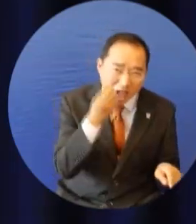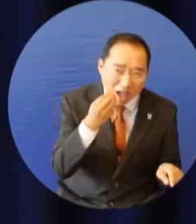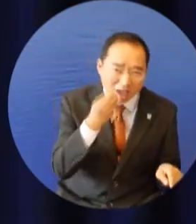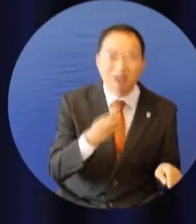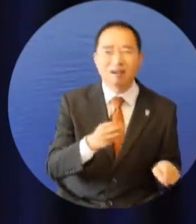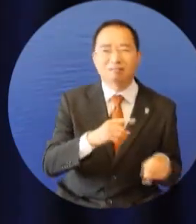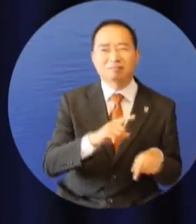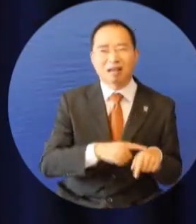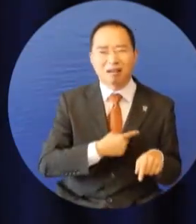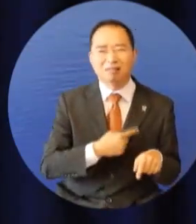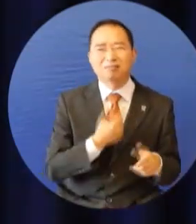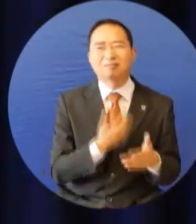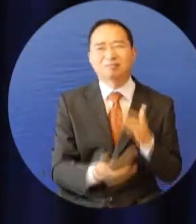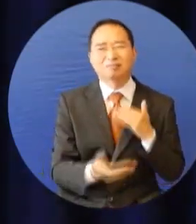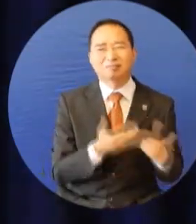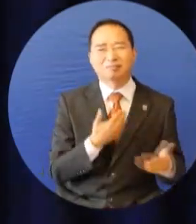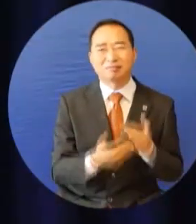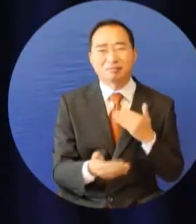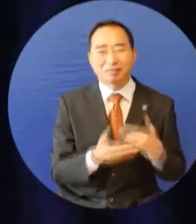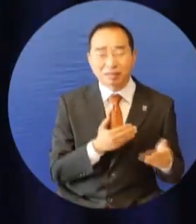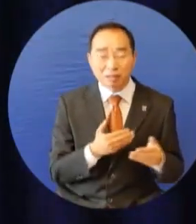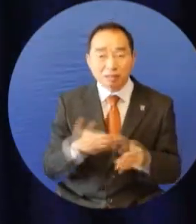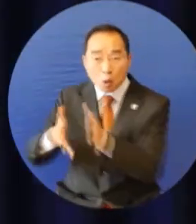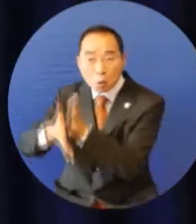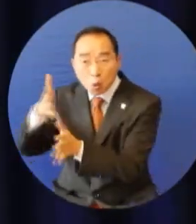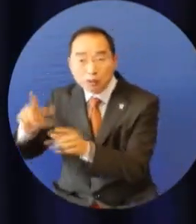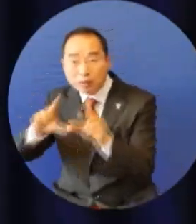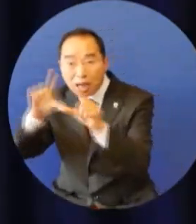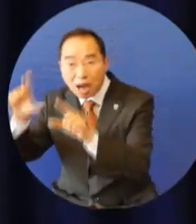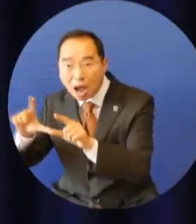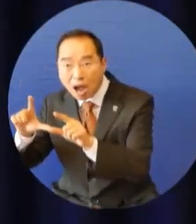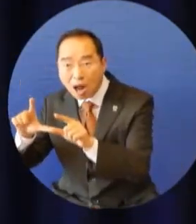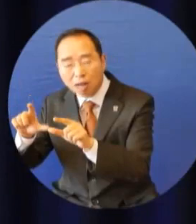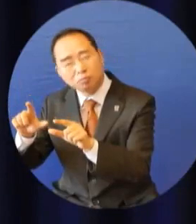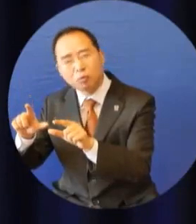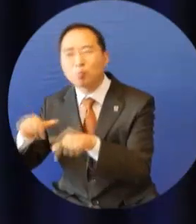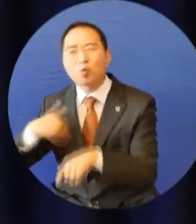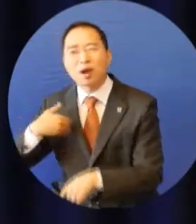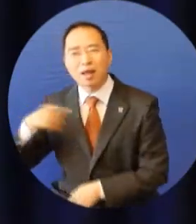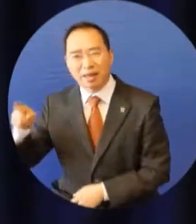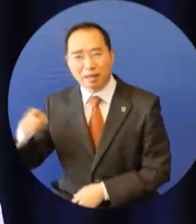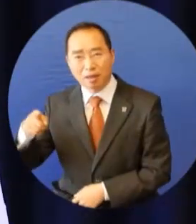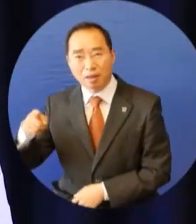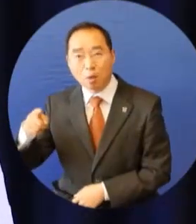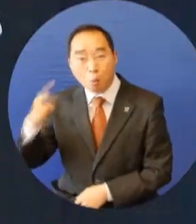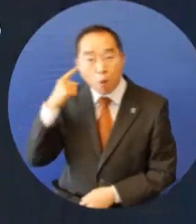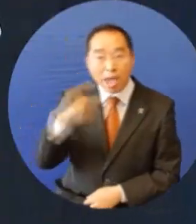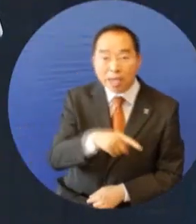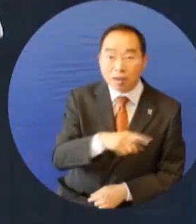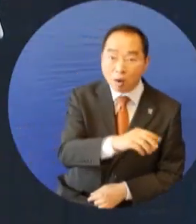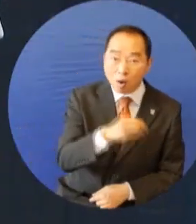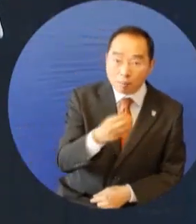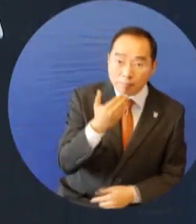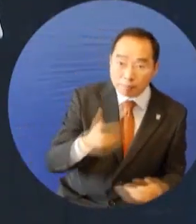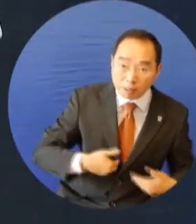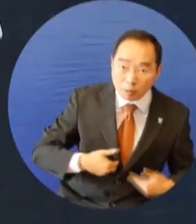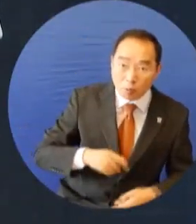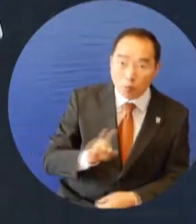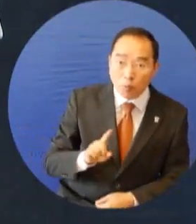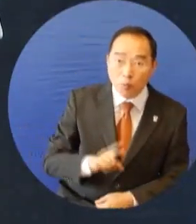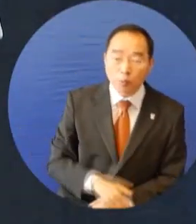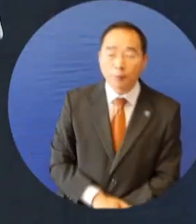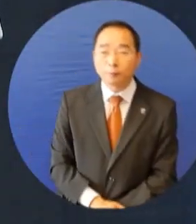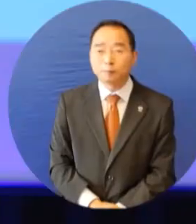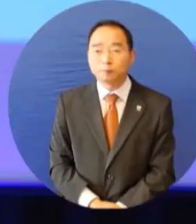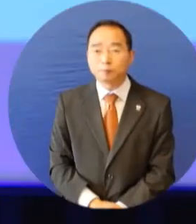돼 있고 길들이 돼 있어서 저는 자연스러운데 도시 생활을 한 사람들은 그렇지 않을 수 있어요. 그런데 왜 이게